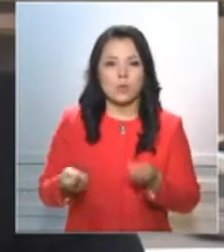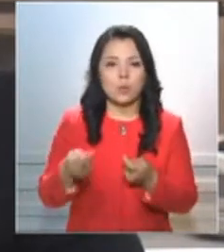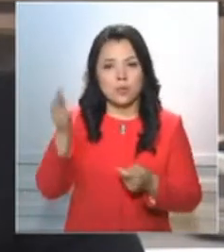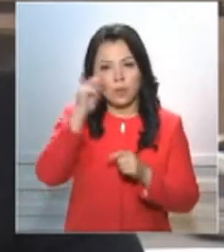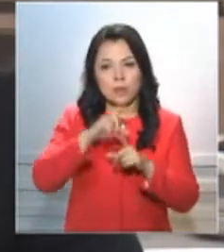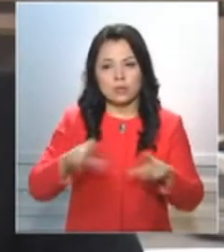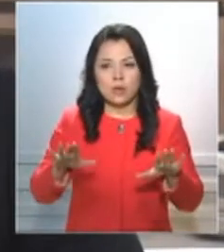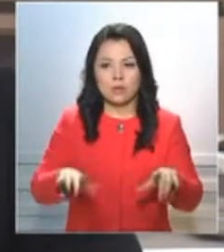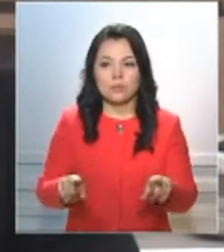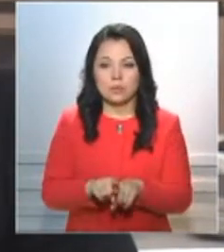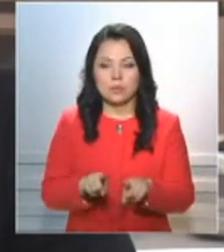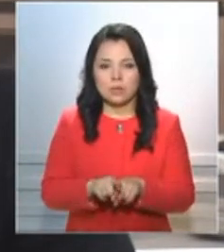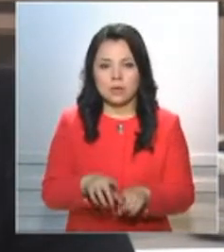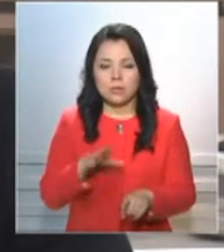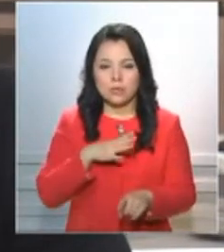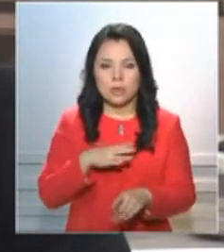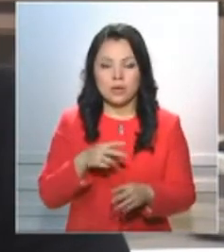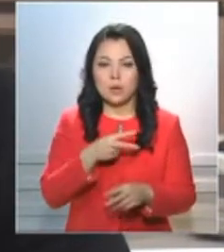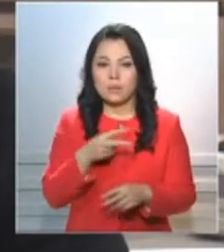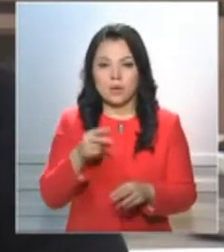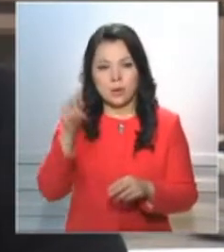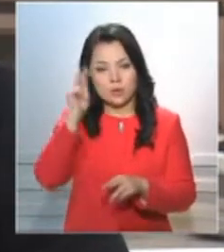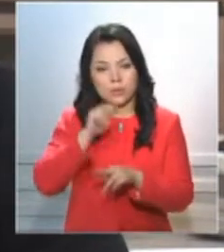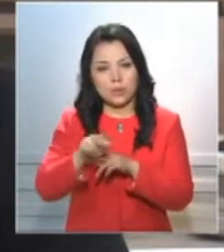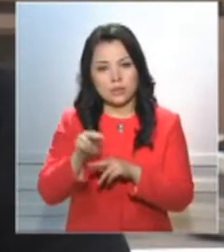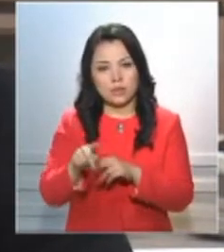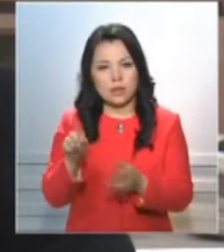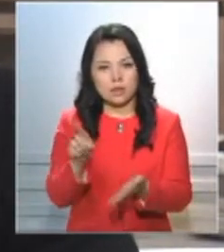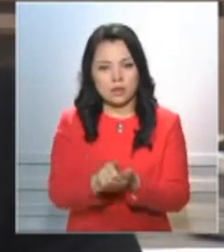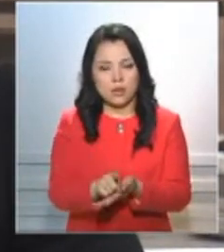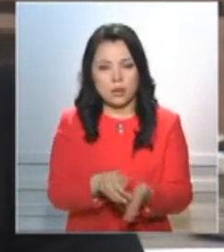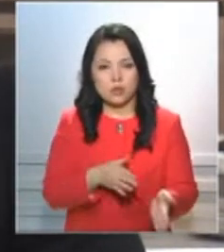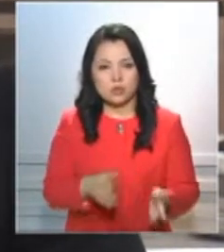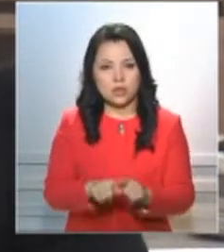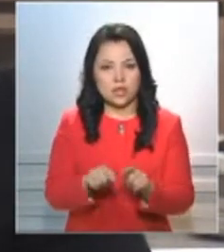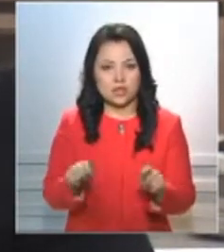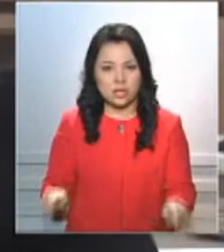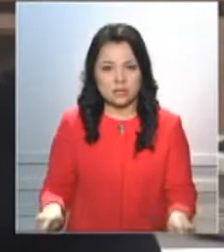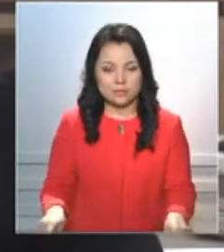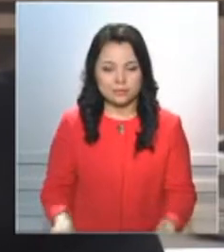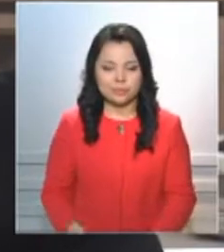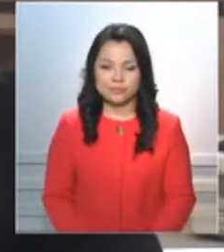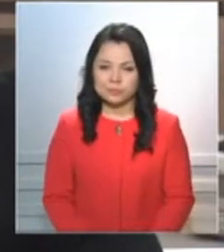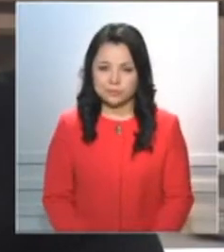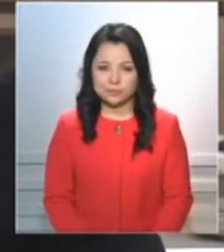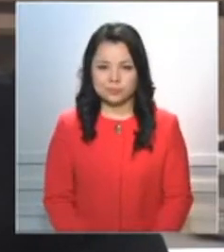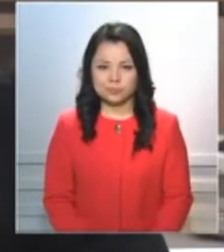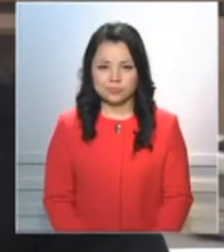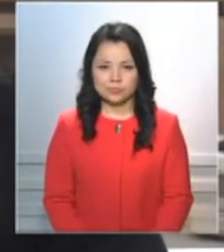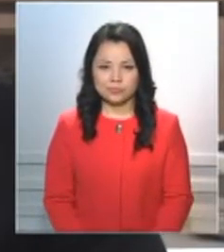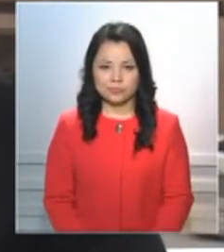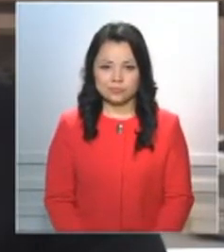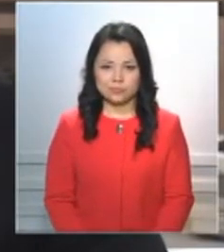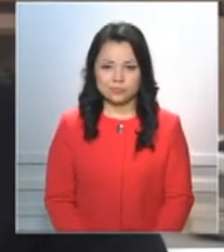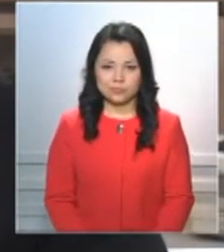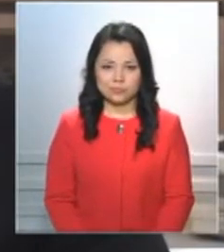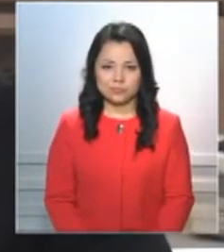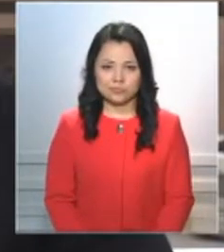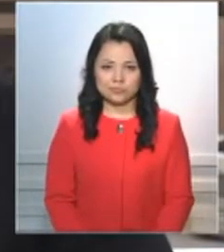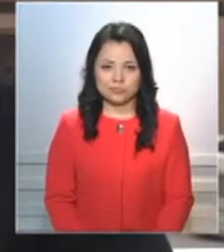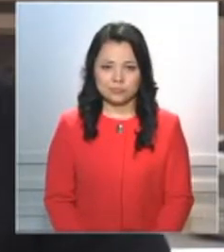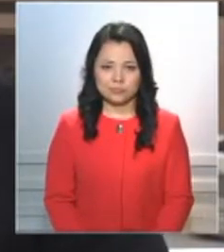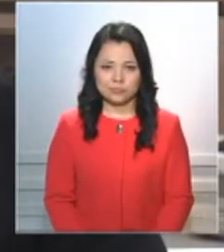оқу орындарында тең дәрежеде білім алуға жол ашады. Дариға Ташинова, Ербол Дайыров, 24